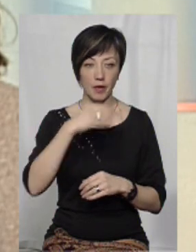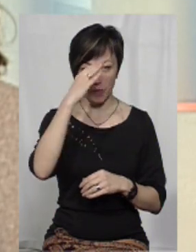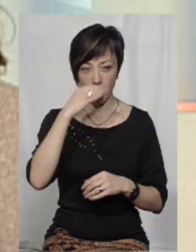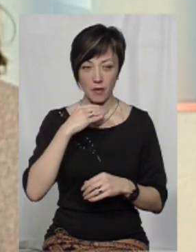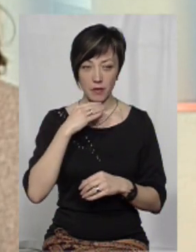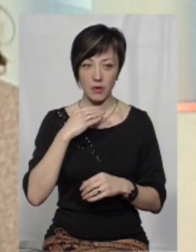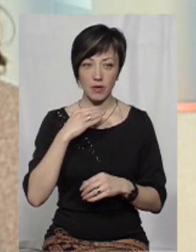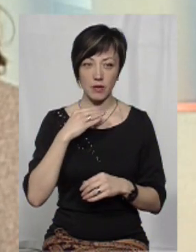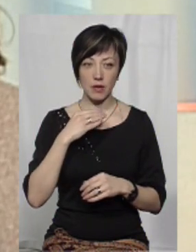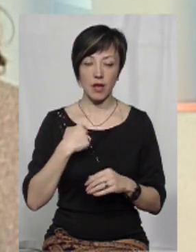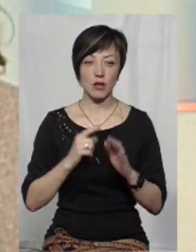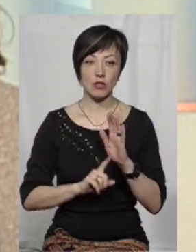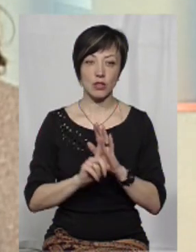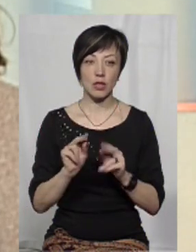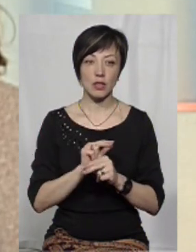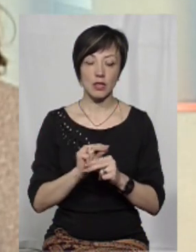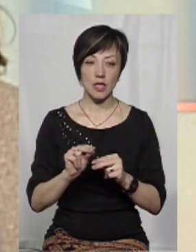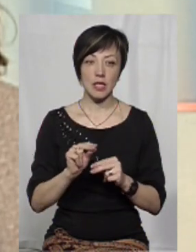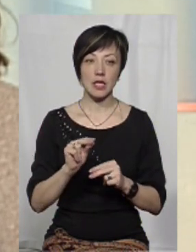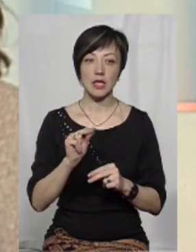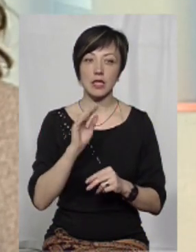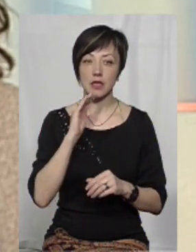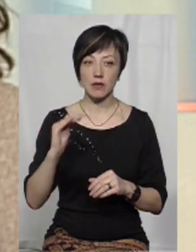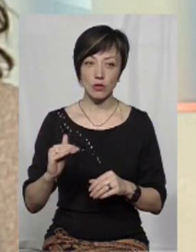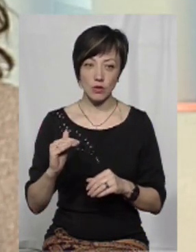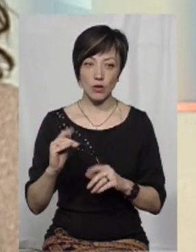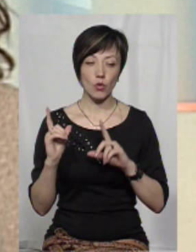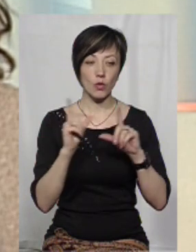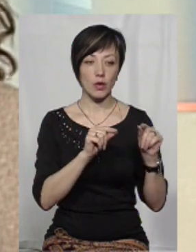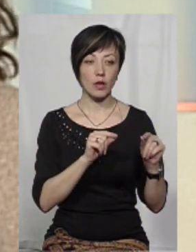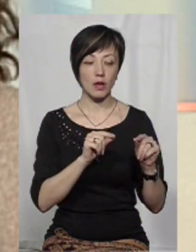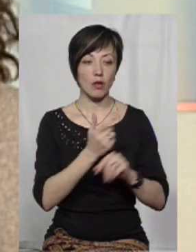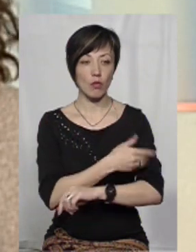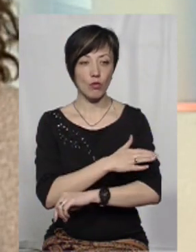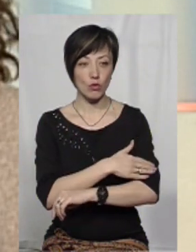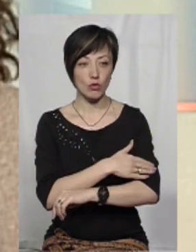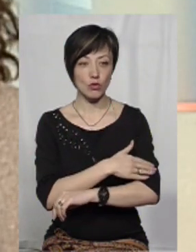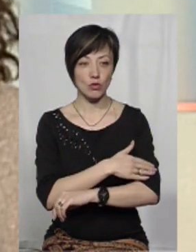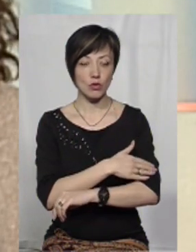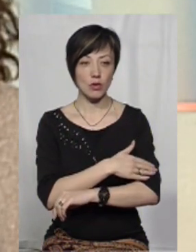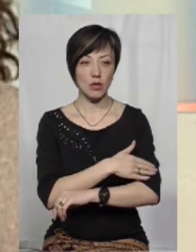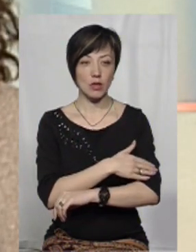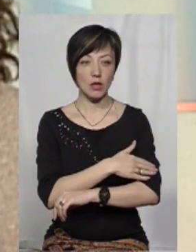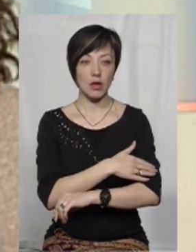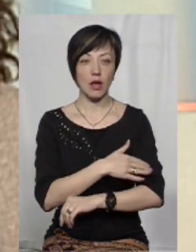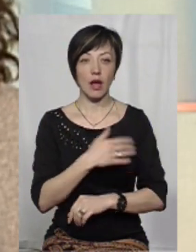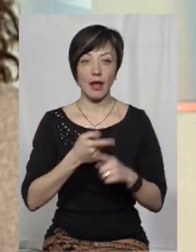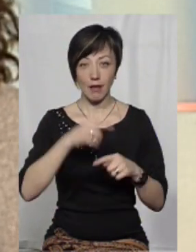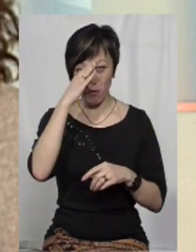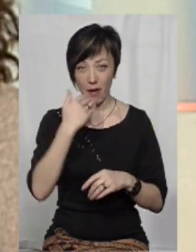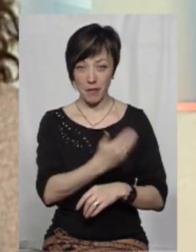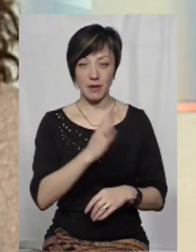папы, который я начинала лечить девочку Милану, потом они уехали в Лодзь, в Польшу. И он мне